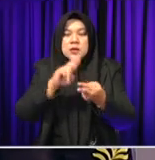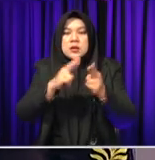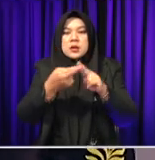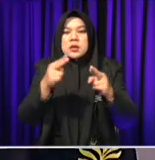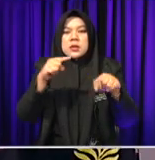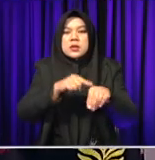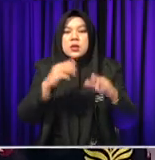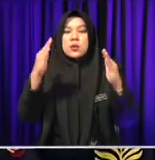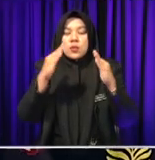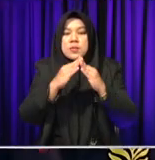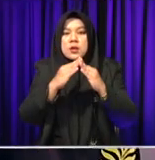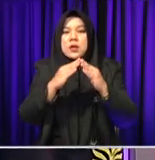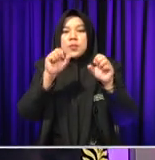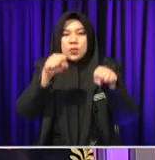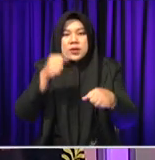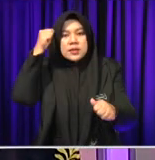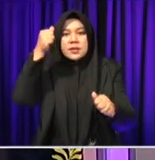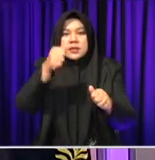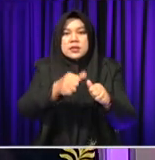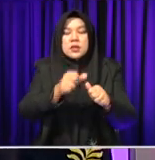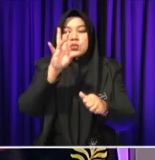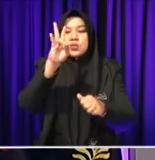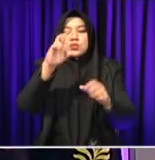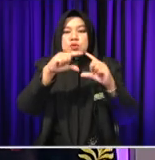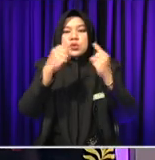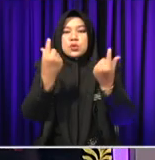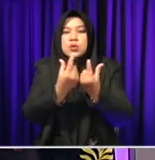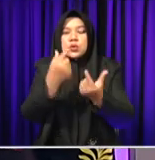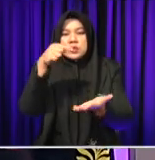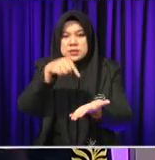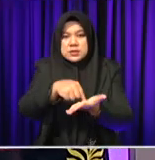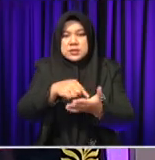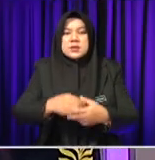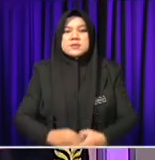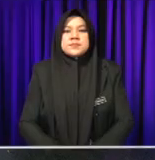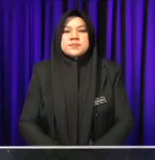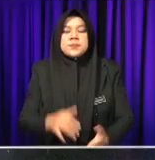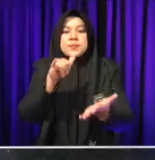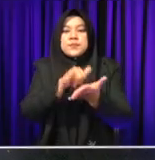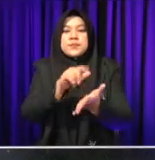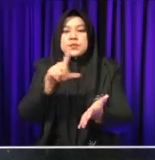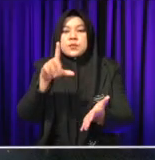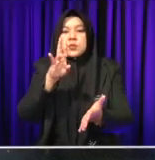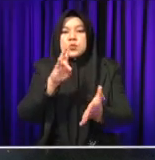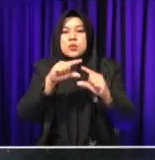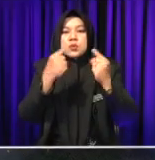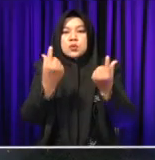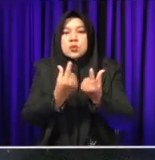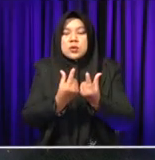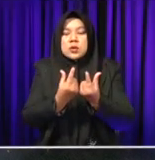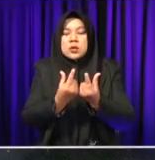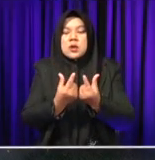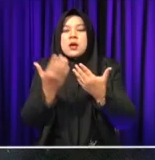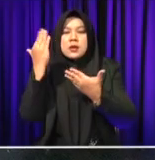rumah dan juga anak-anak murid Ustazah dapat ingat ketujuh-tujuh golongan tersebut baik Jadi itulah Tujuh golongan yang mudah-mudahan